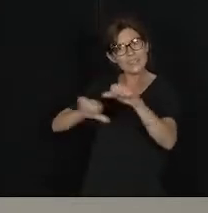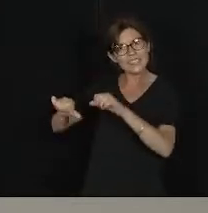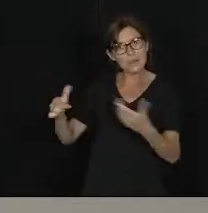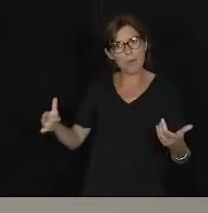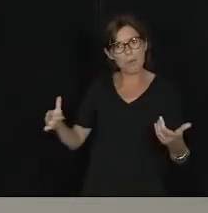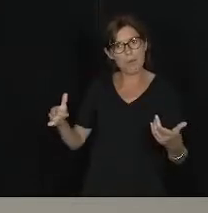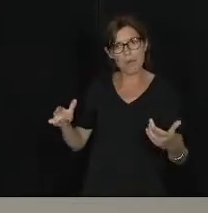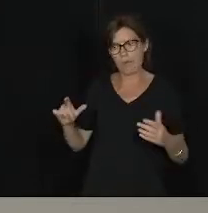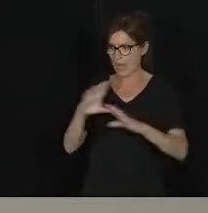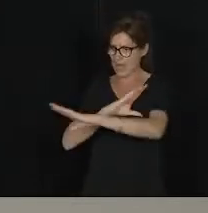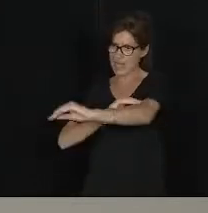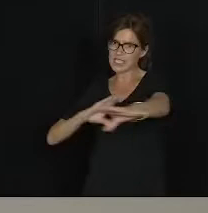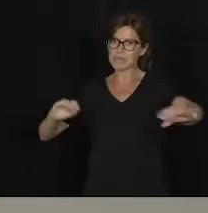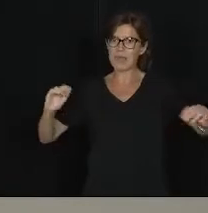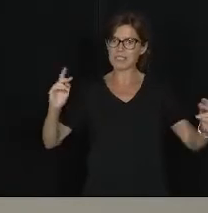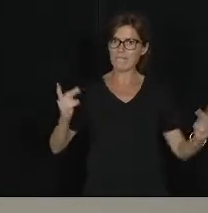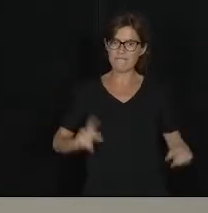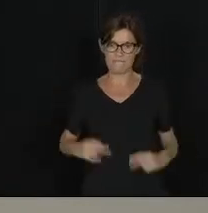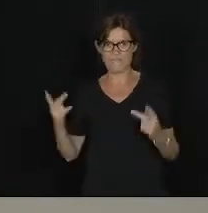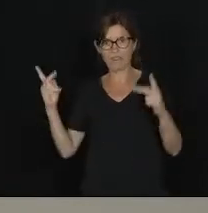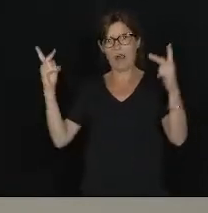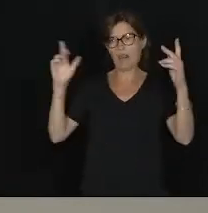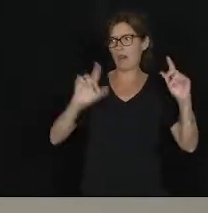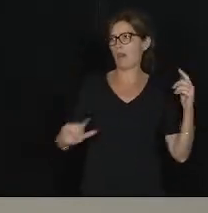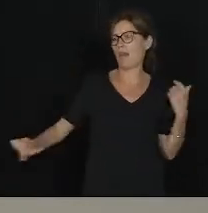un espace vital